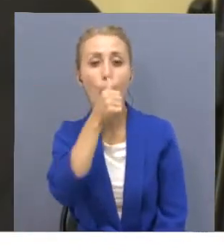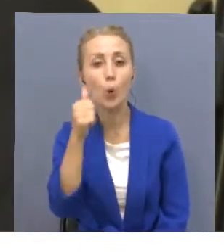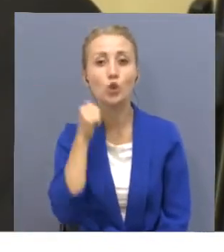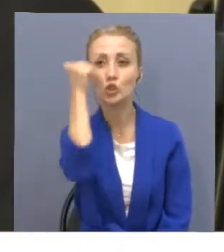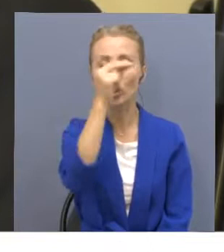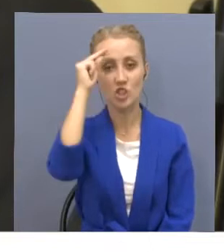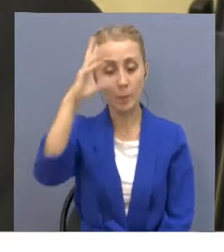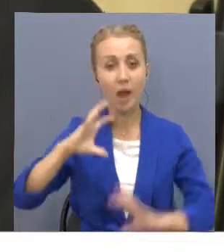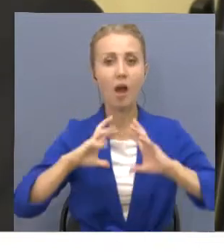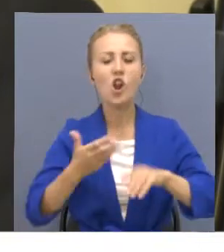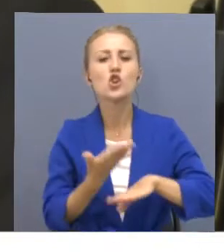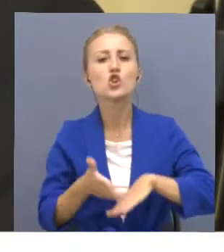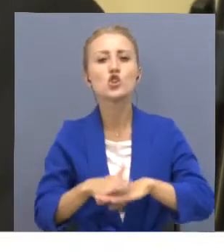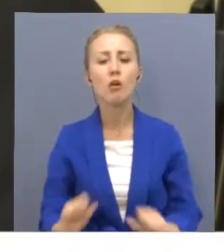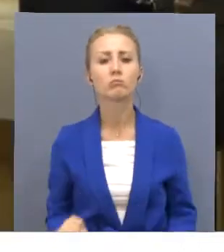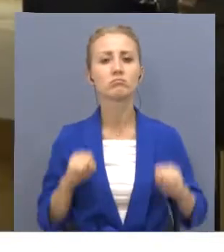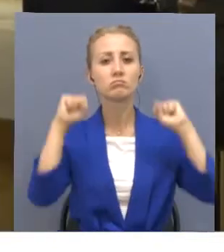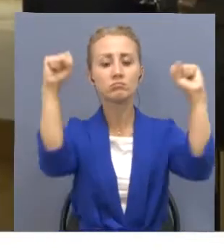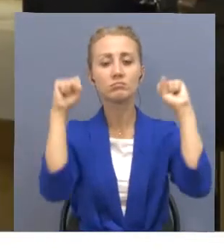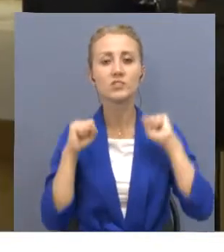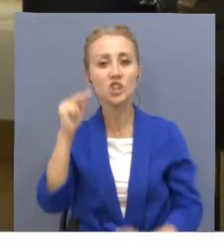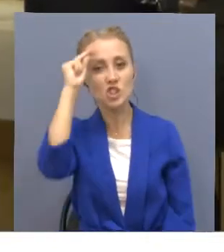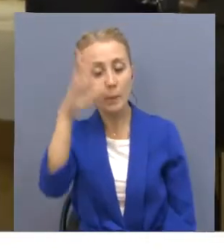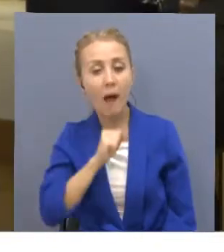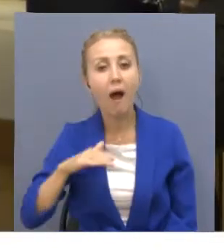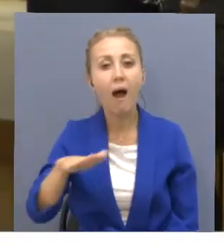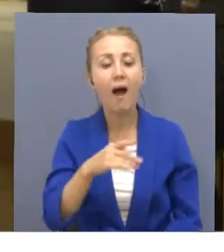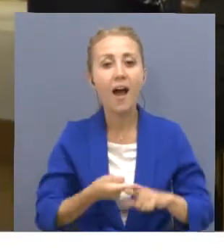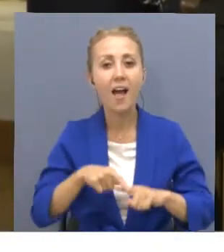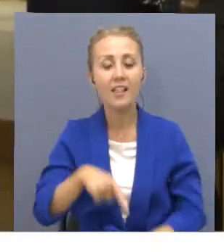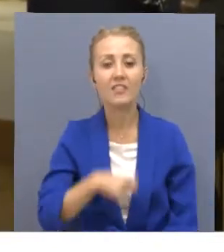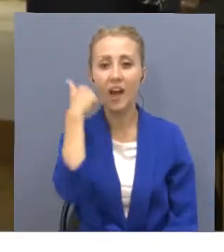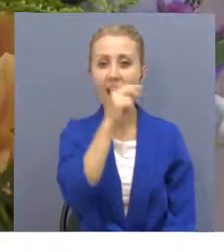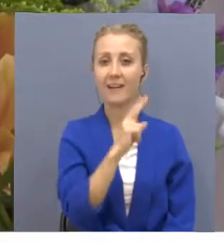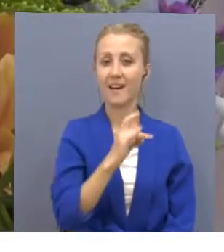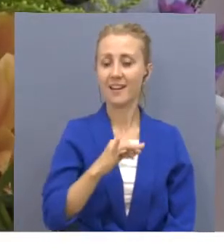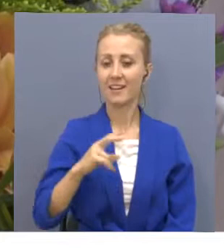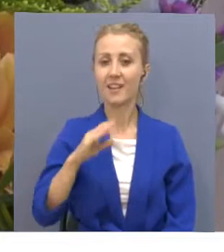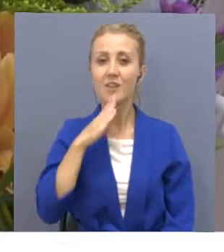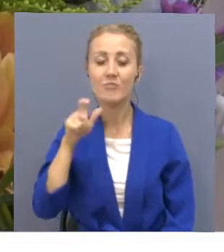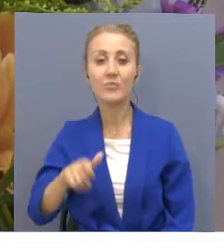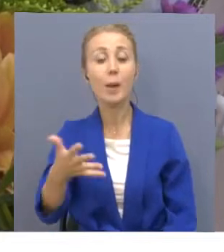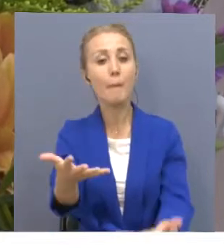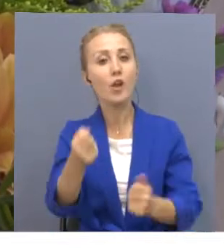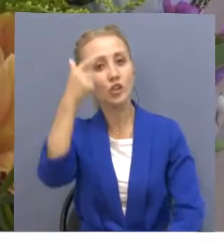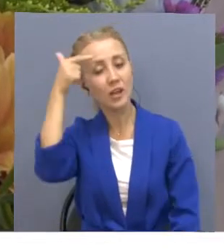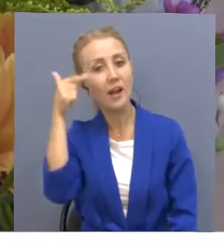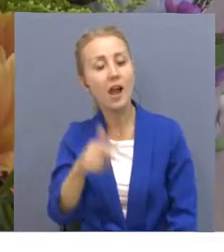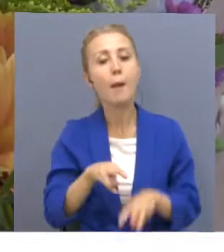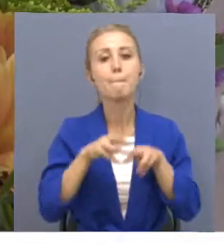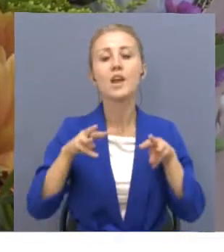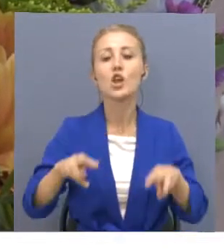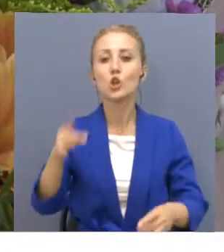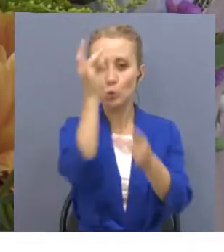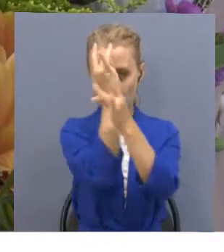прошлогодняя чемпионка мира по тяжелой атлетике, чемпионка Азии этого года Карина Кузганбаева. Она получила грамоту от имени министра